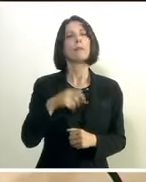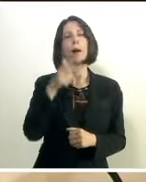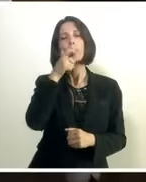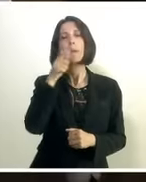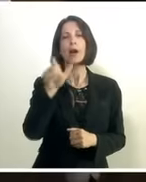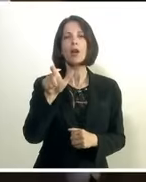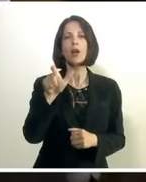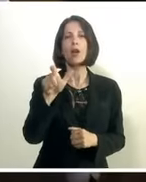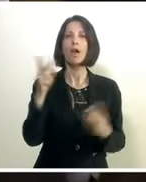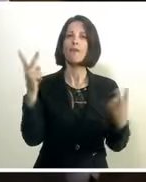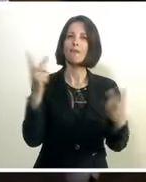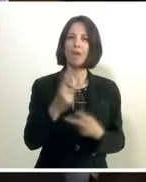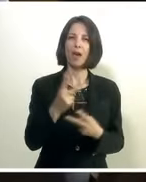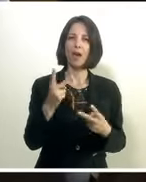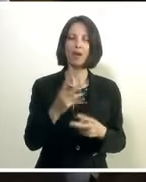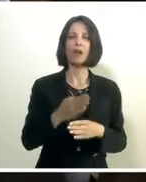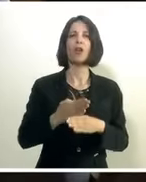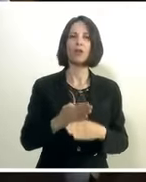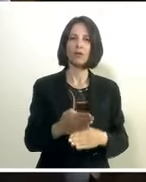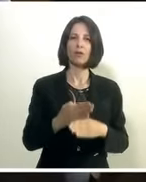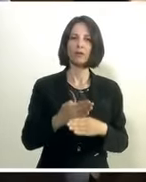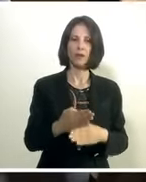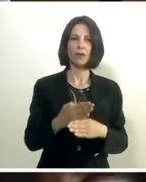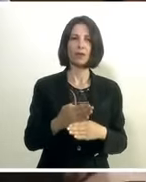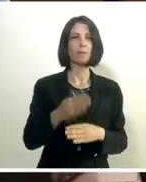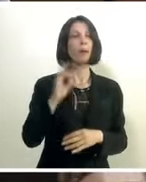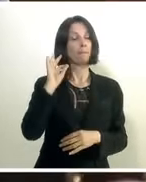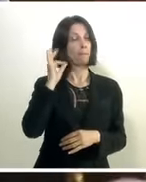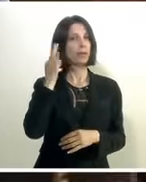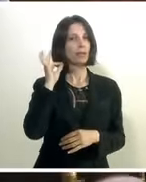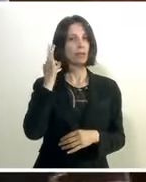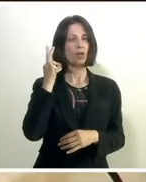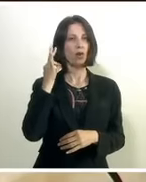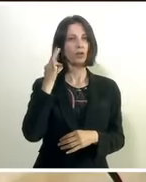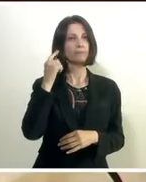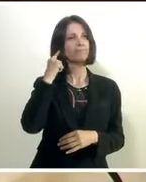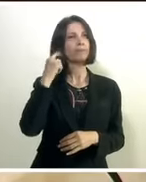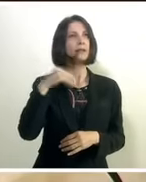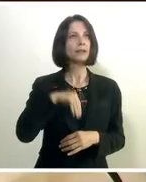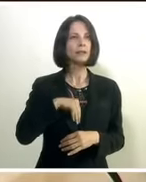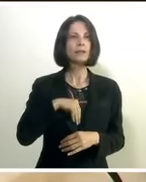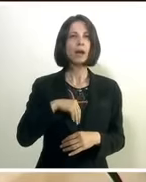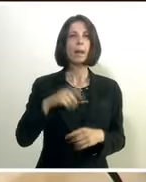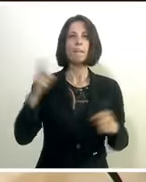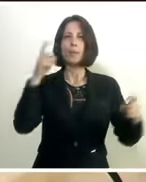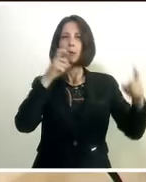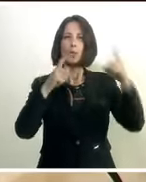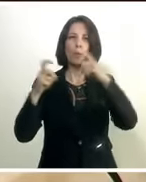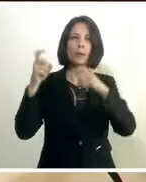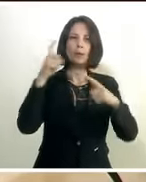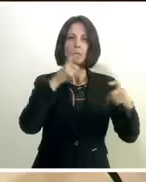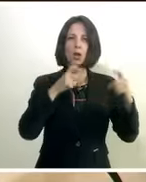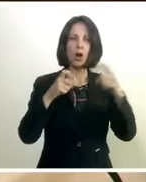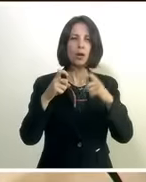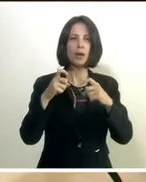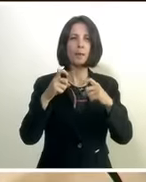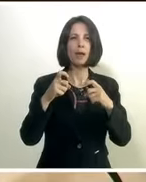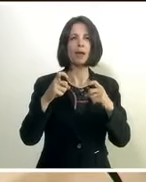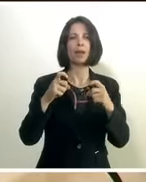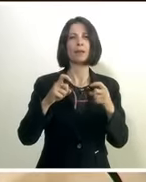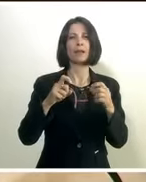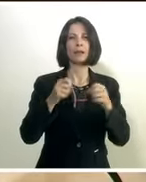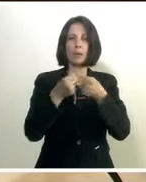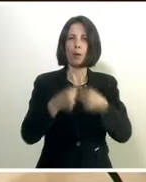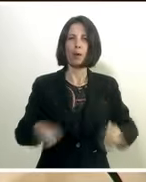di condividile e prezioso avvertiva la preoccupazione sincera per il declino della democrazia repubblicana